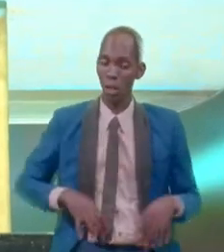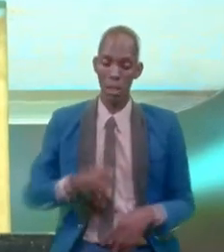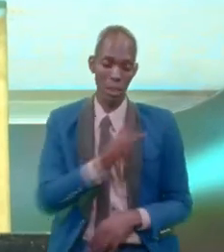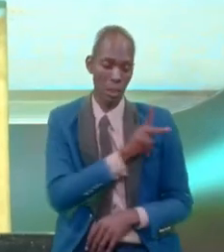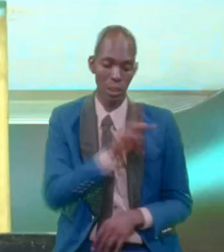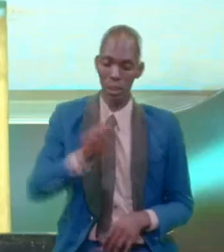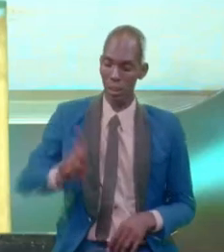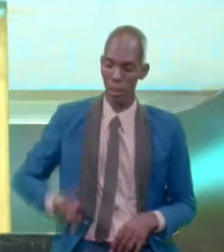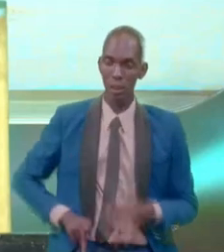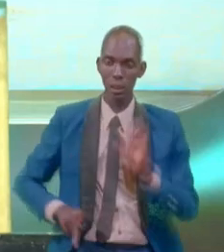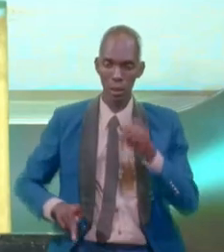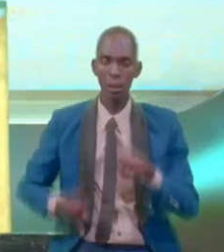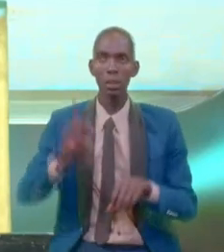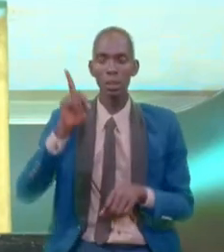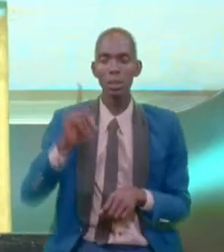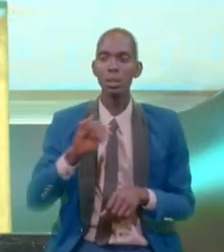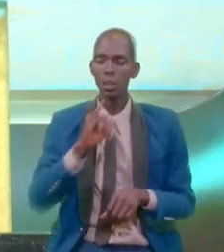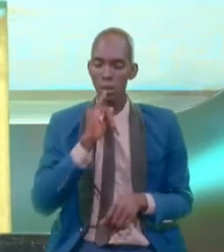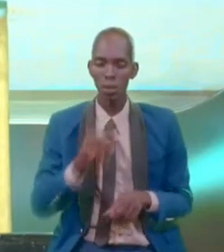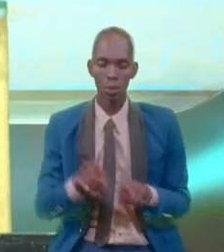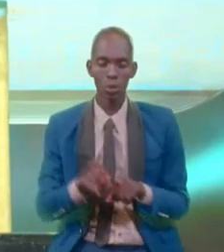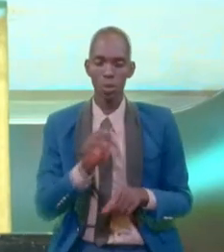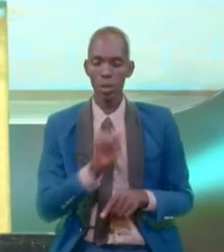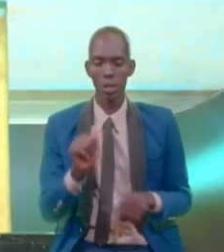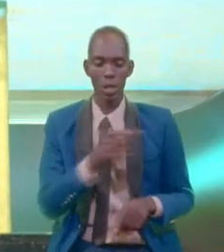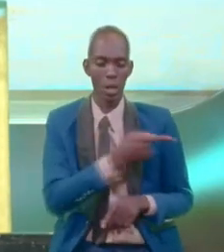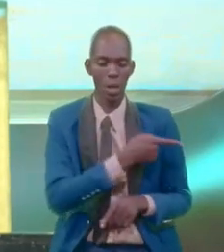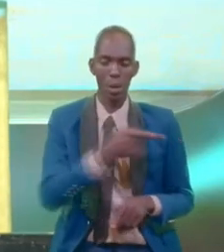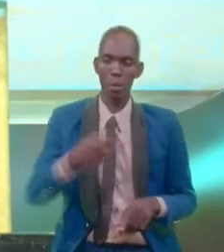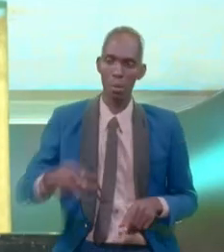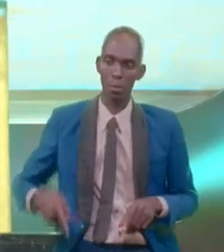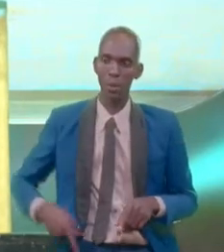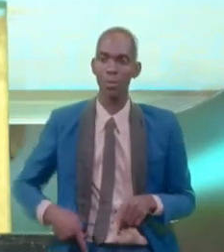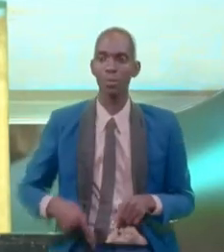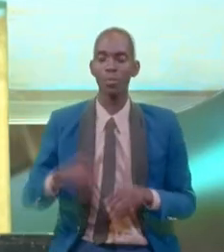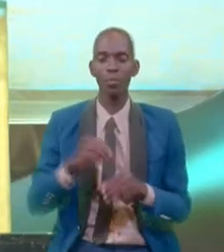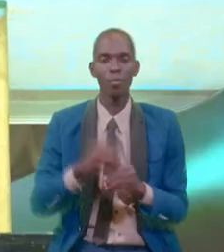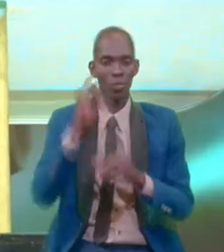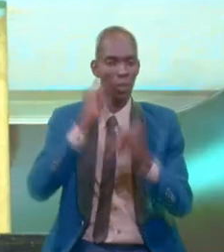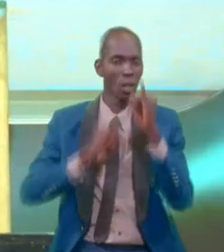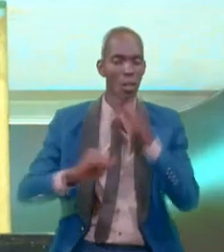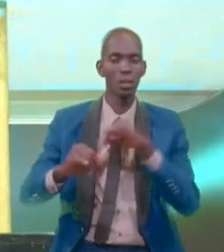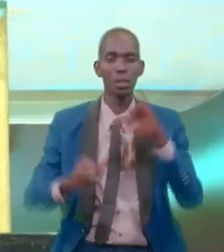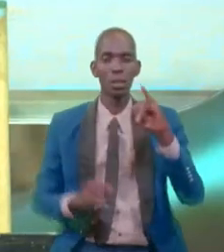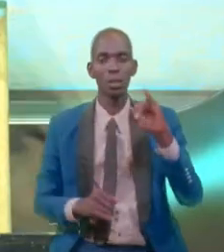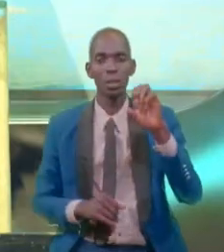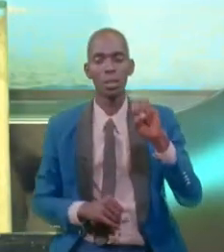en particulier un prince. Nous allons à Ésaïe au chapitre 9.